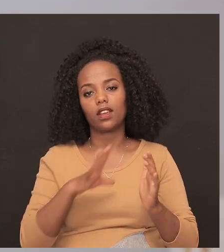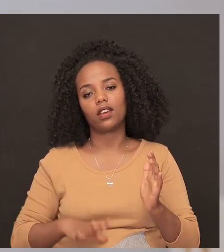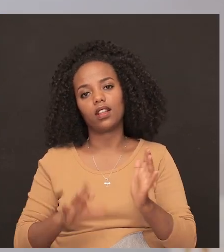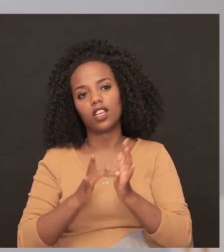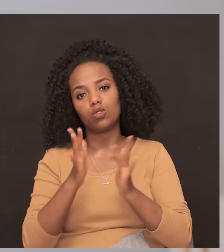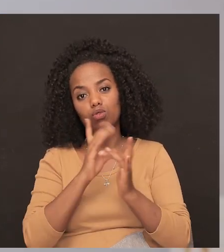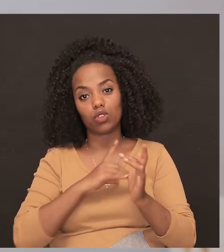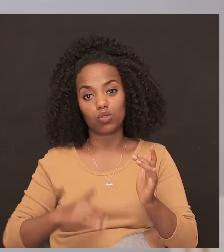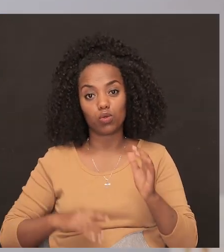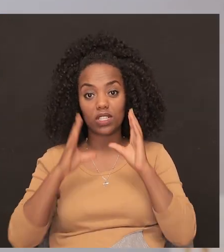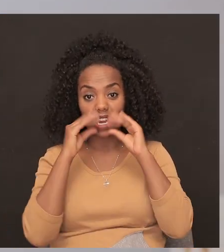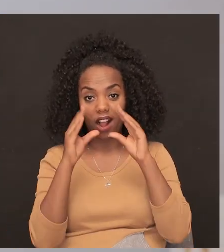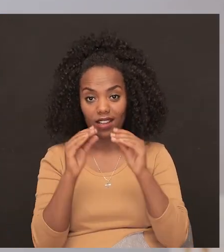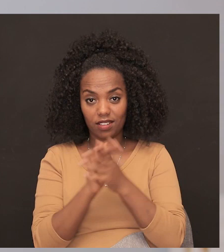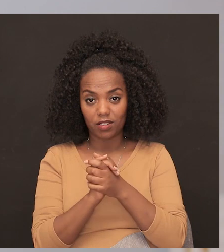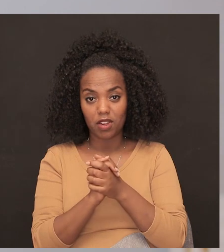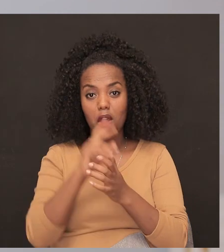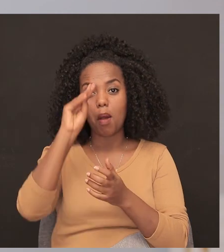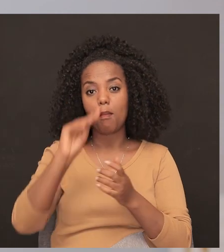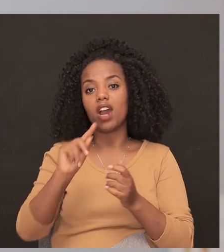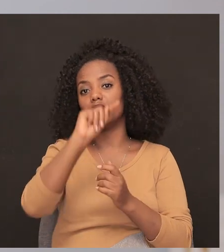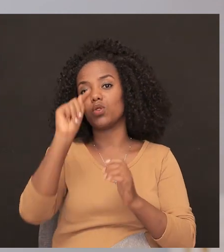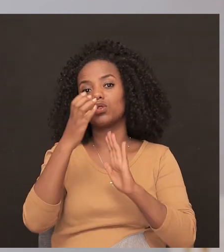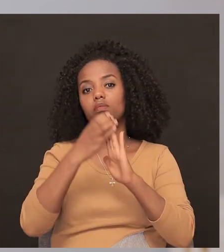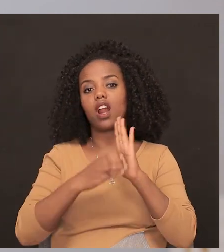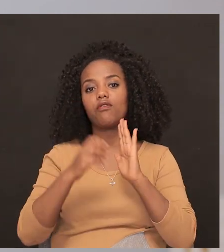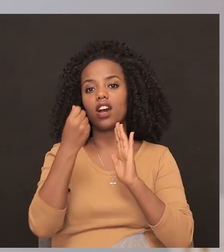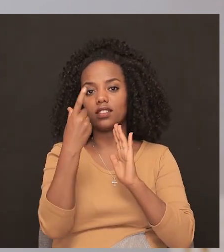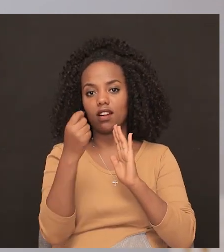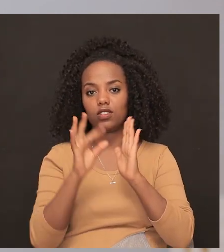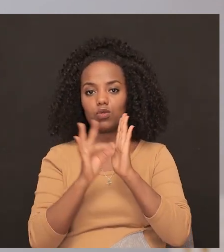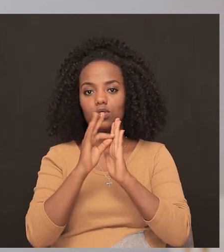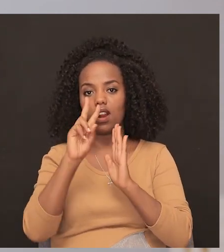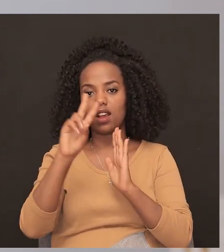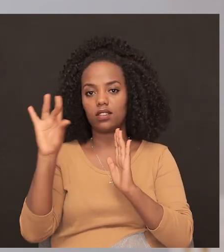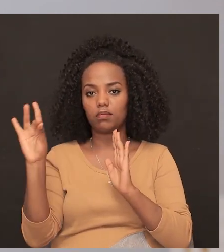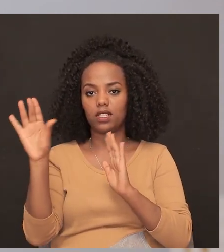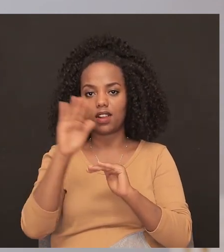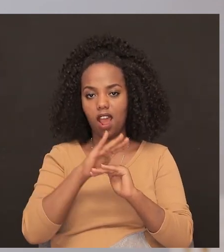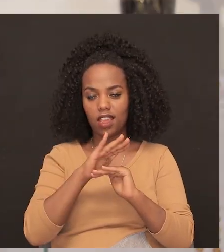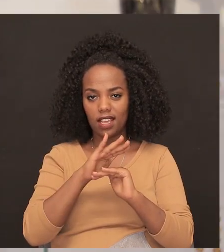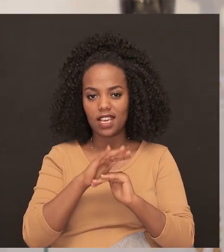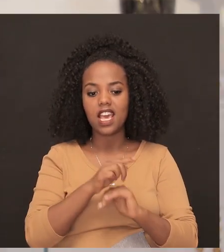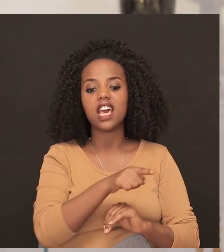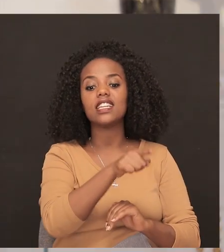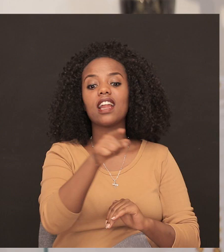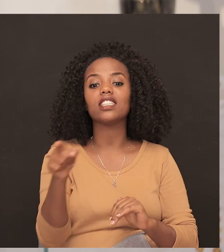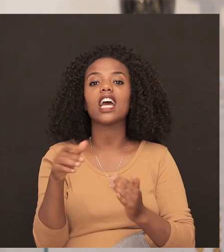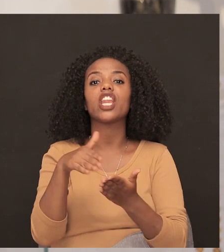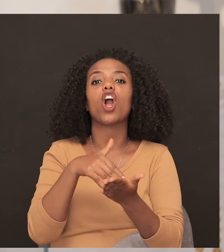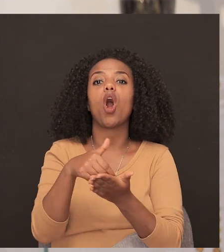ጌታ ኢየሱስ ክርስቶስ ሲናገር በማቴዎስ ወንጌል ምዕራፍ 11 ቁጥር 28 ላይ